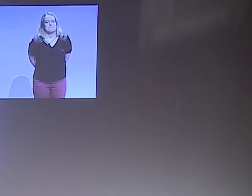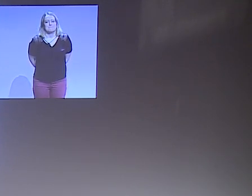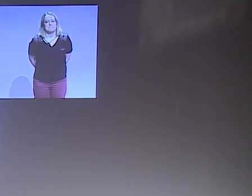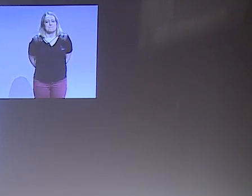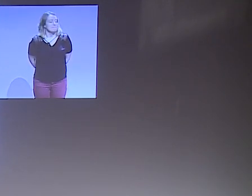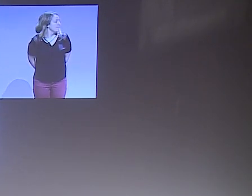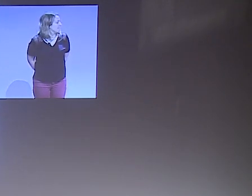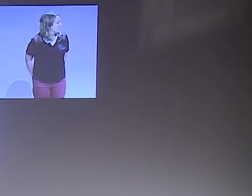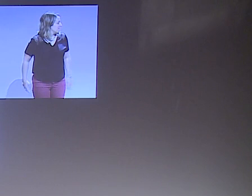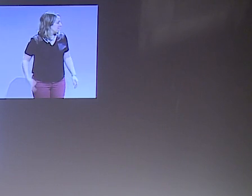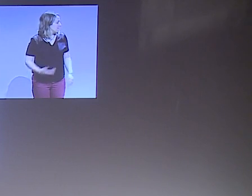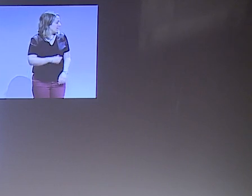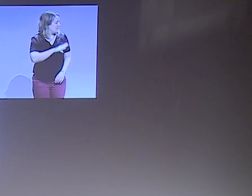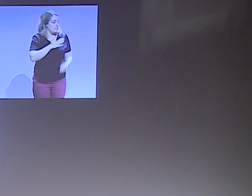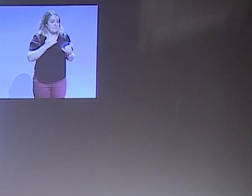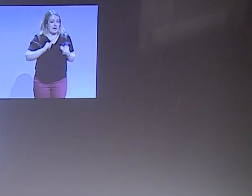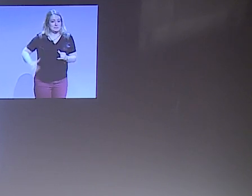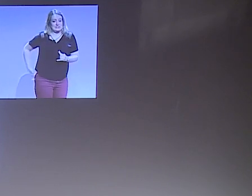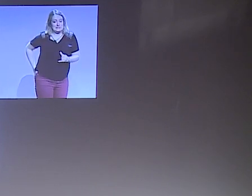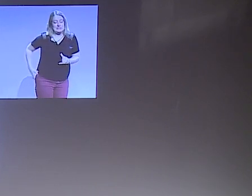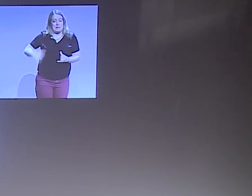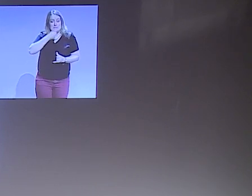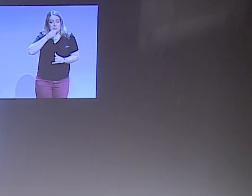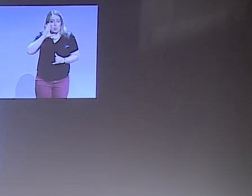Ah, c'est parce que je suis assise sur le micro, pardon, excusez-moi.